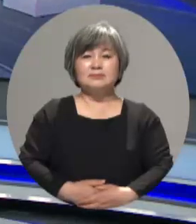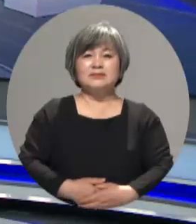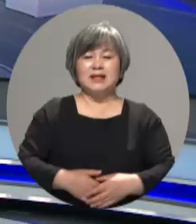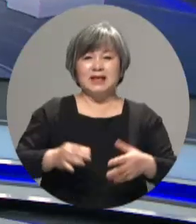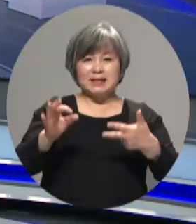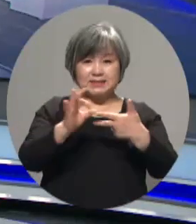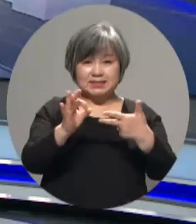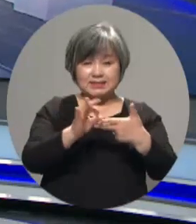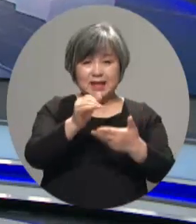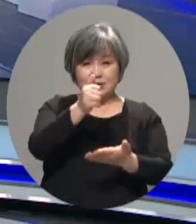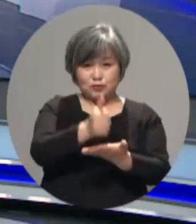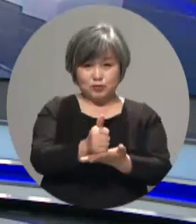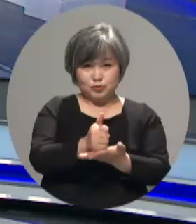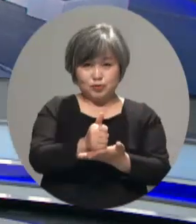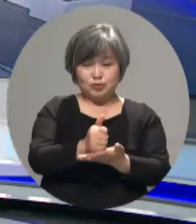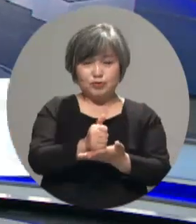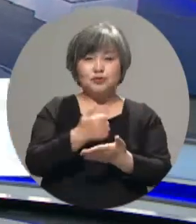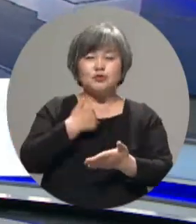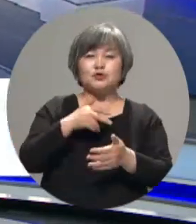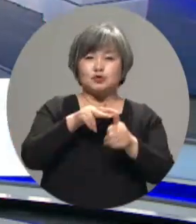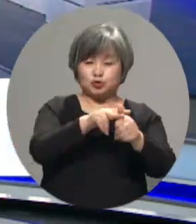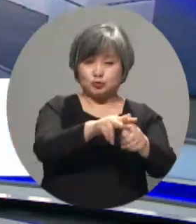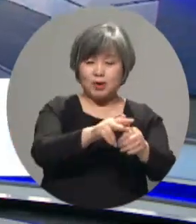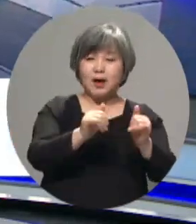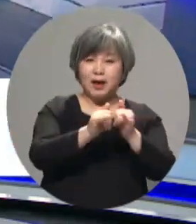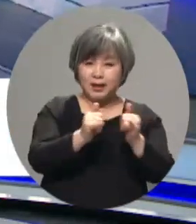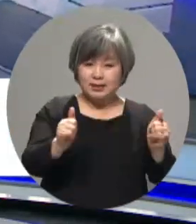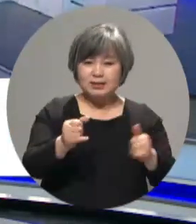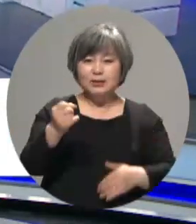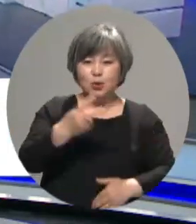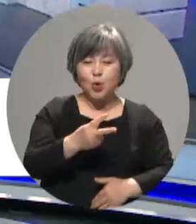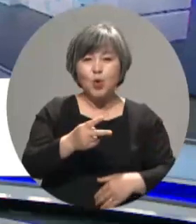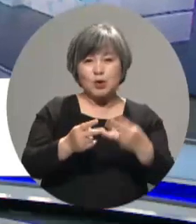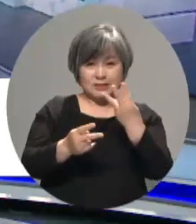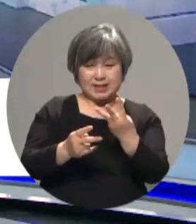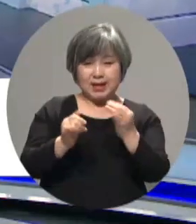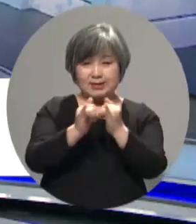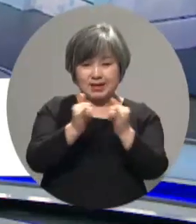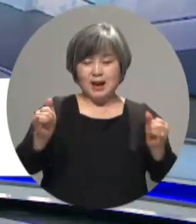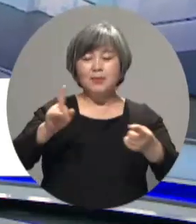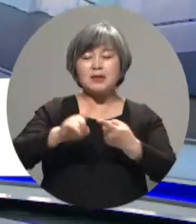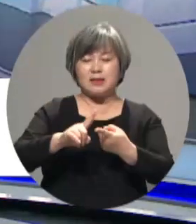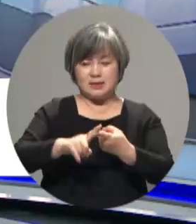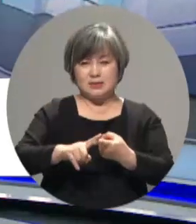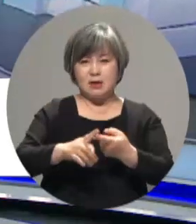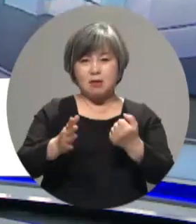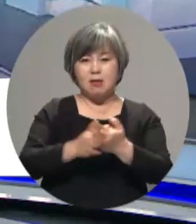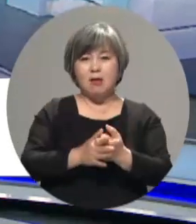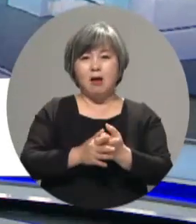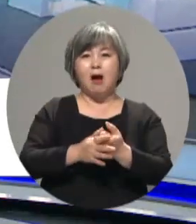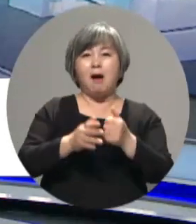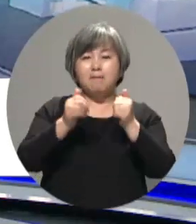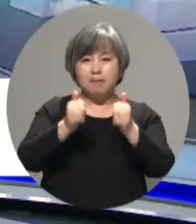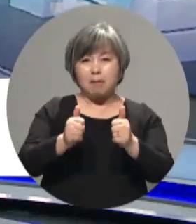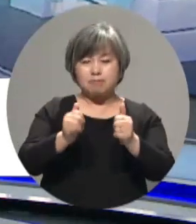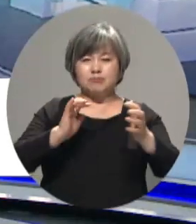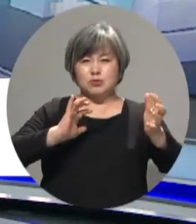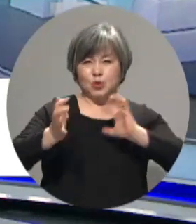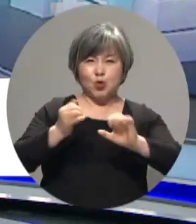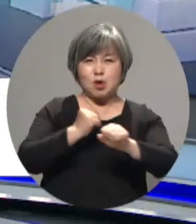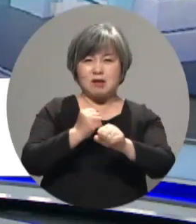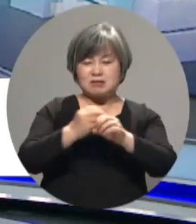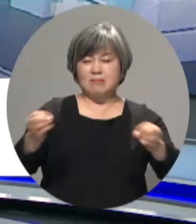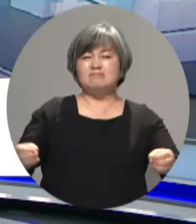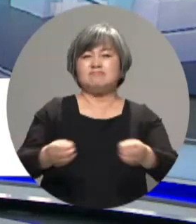지난 군수에 도전한 민주당 전춘성, 무소속 이한기 그리고 무소속 천춘진 후보가 법정 토론회에서